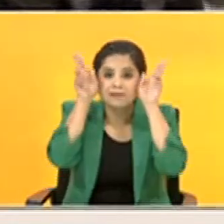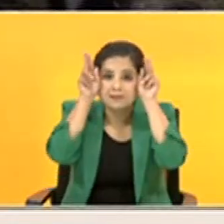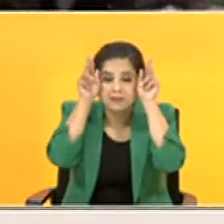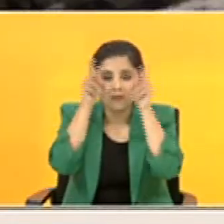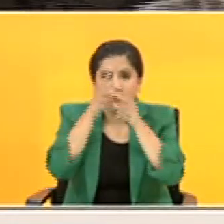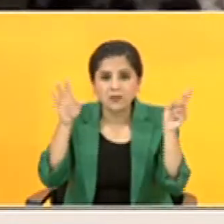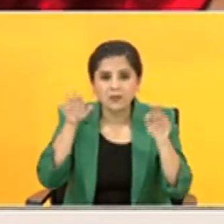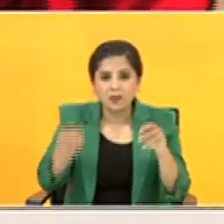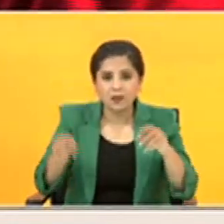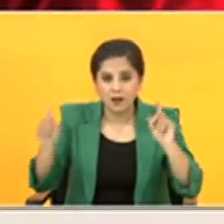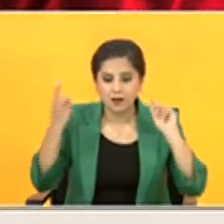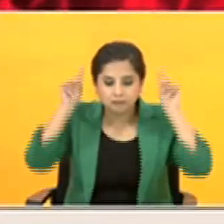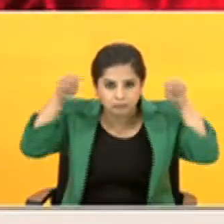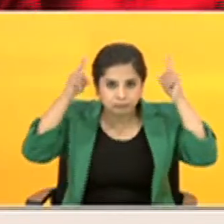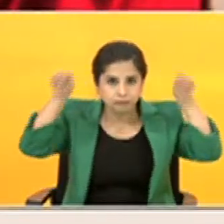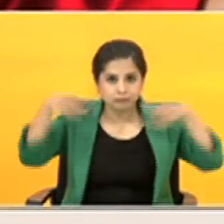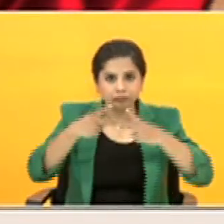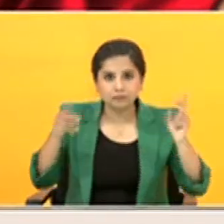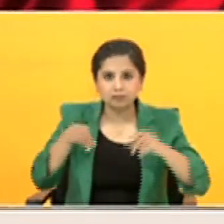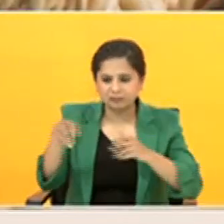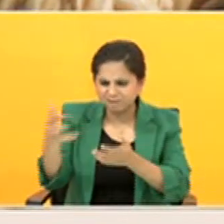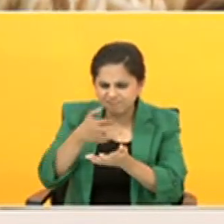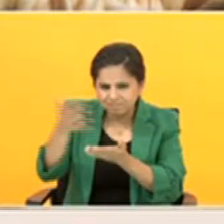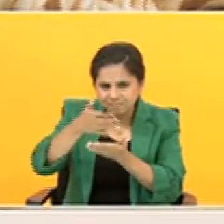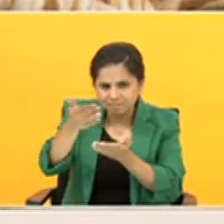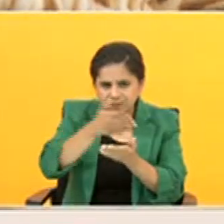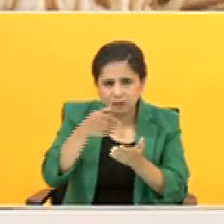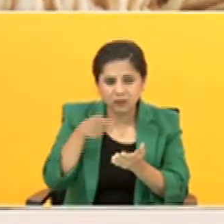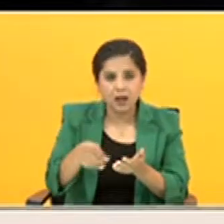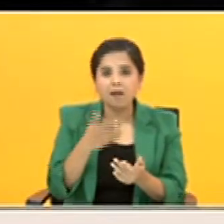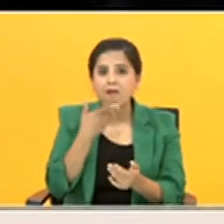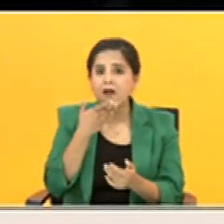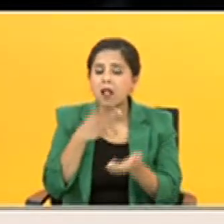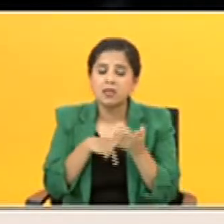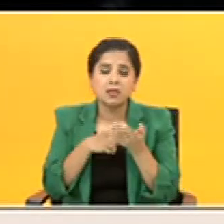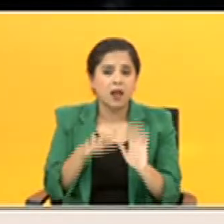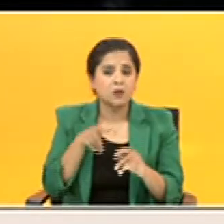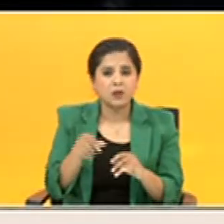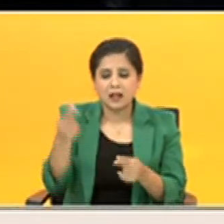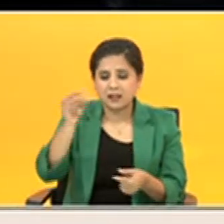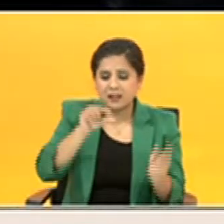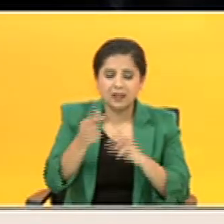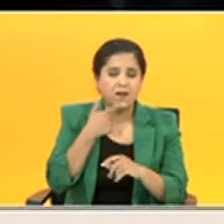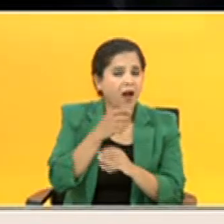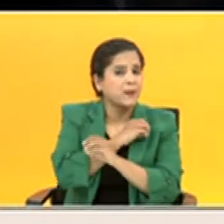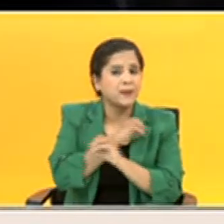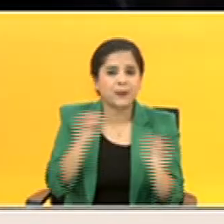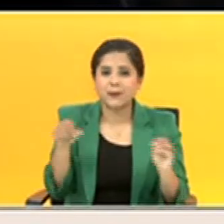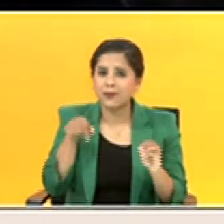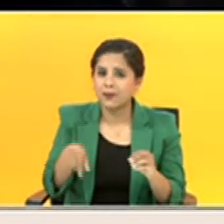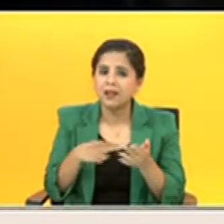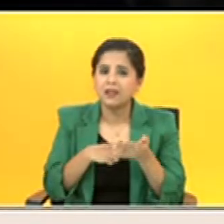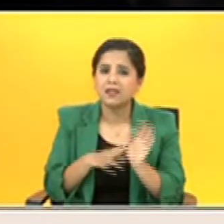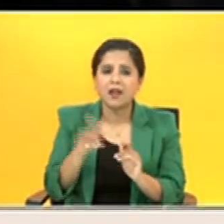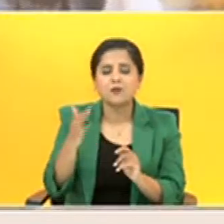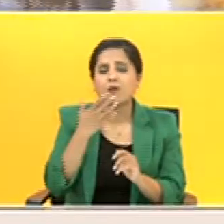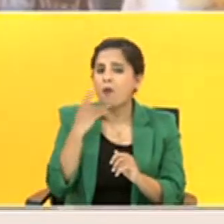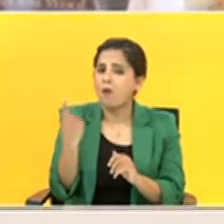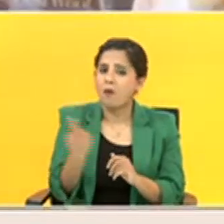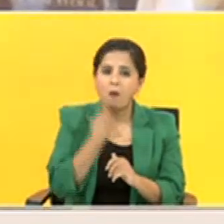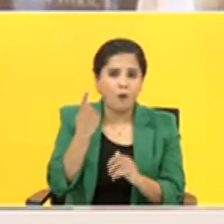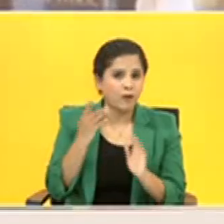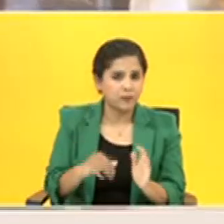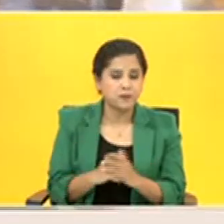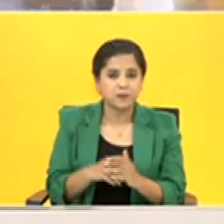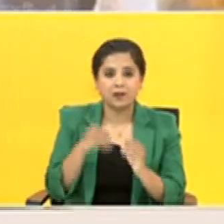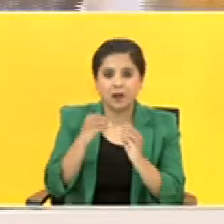से आता है। रंग भी पूरी तरह प्राकृतिक होते हैं, कोई केमिकल नहीं, सिर्फ प्रकृति की रंगत।